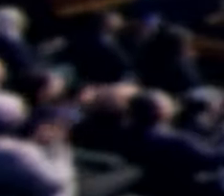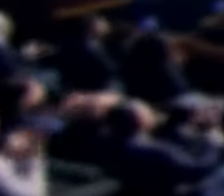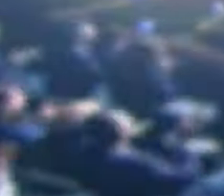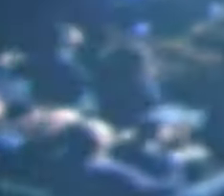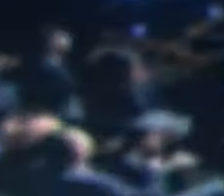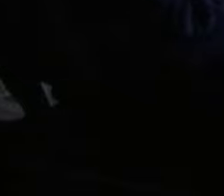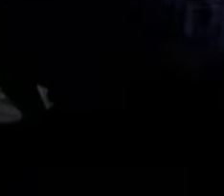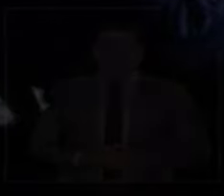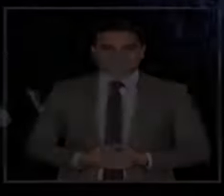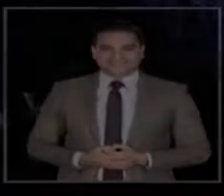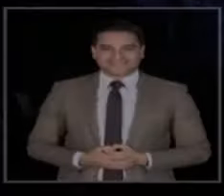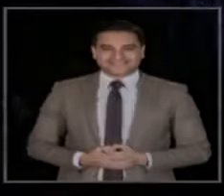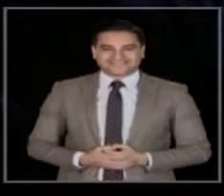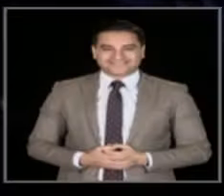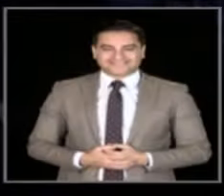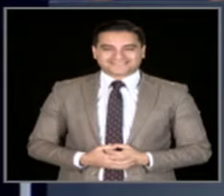عصام يوسف.